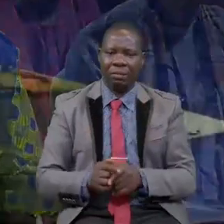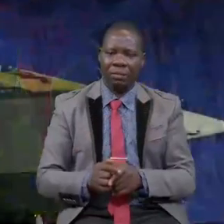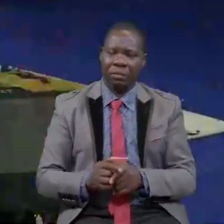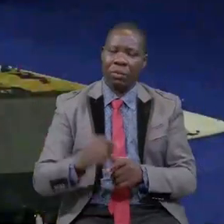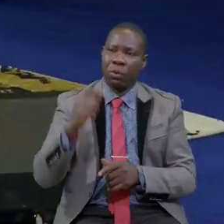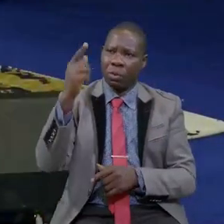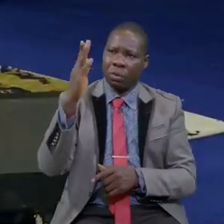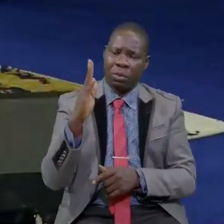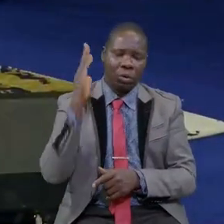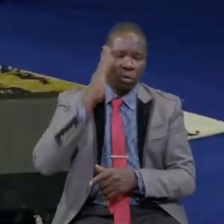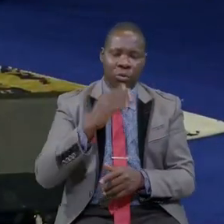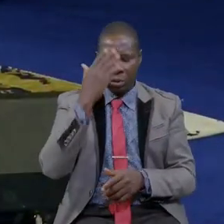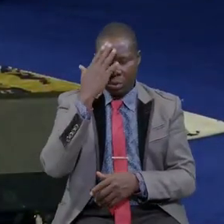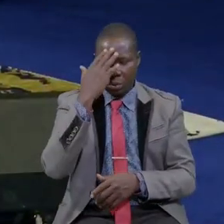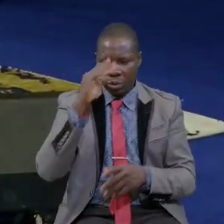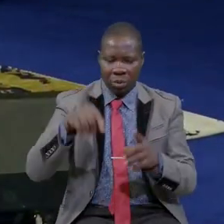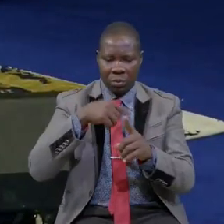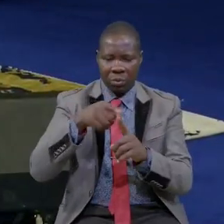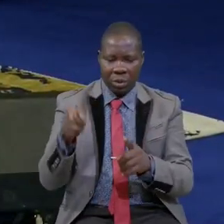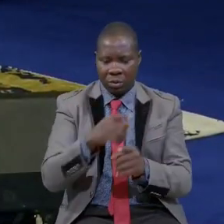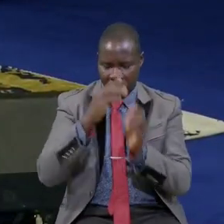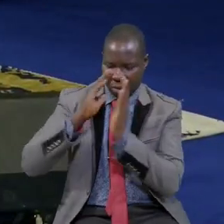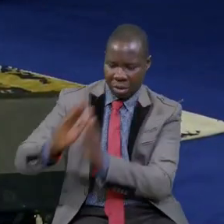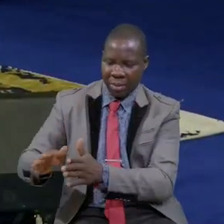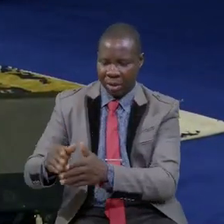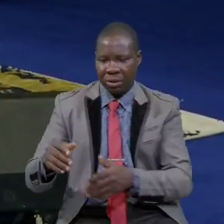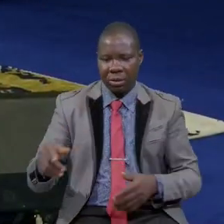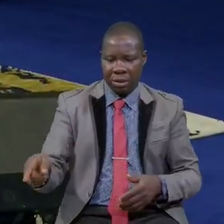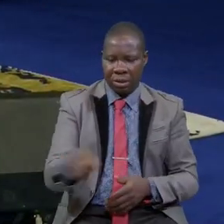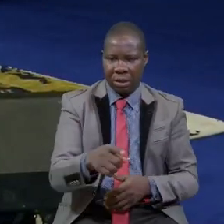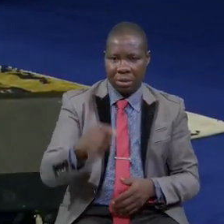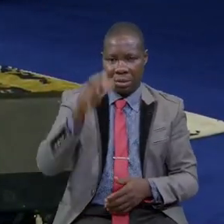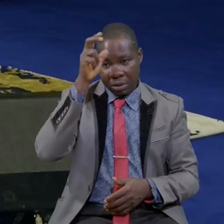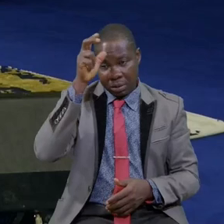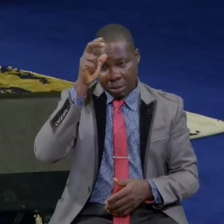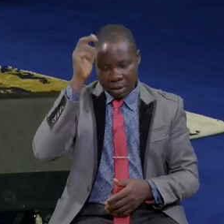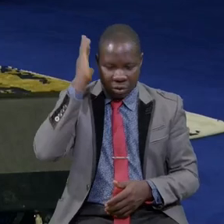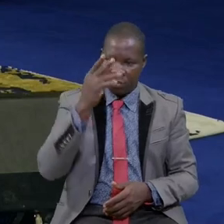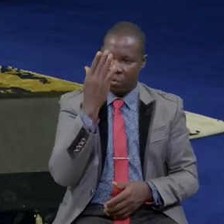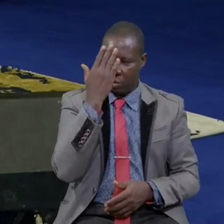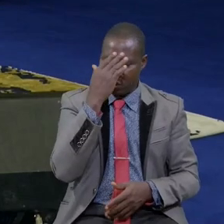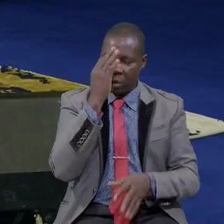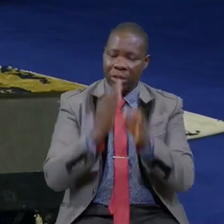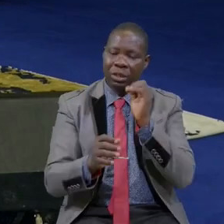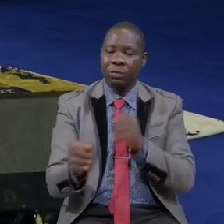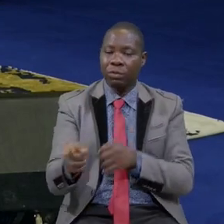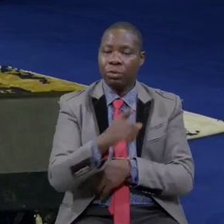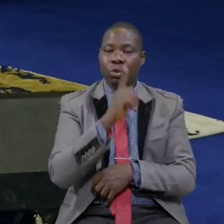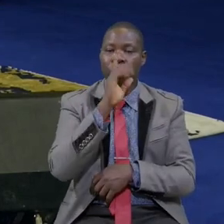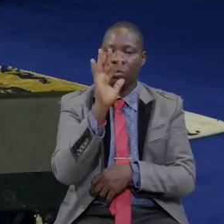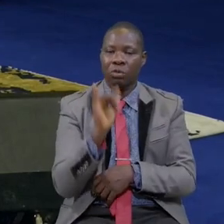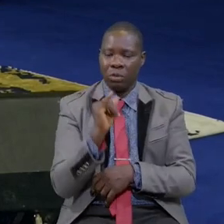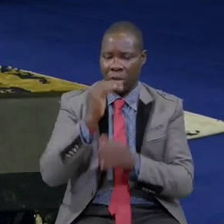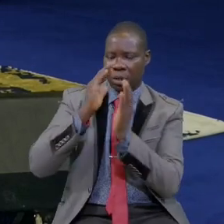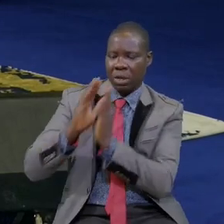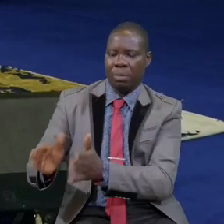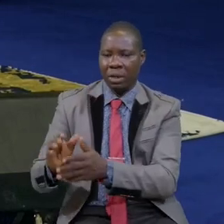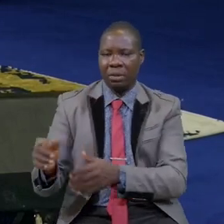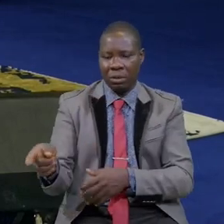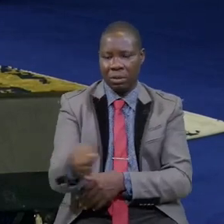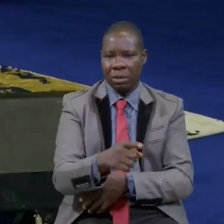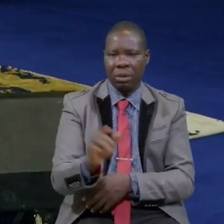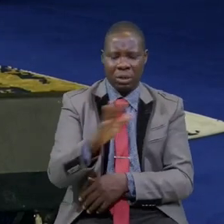Dieu saura quand tu les abandonnes. Satan saura. Si véritablement tu l'abandonnes,